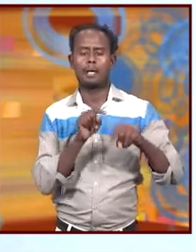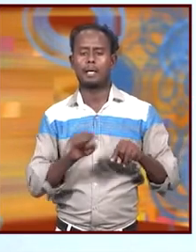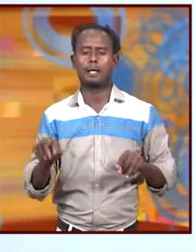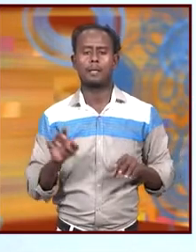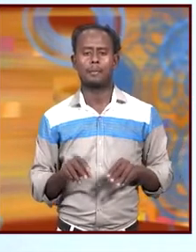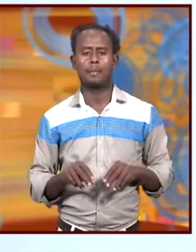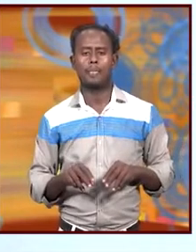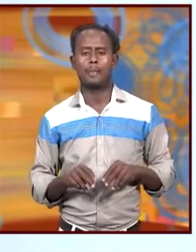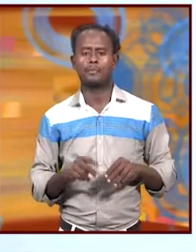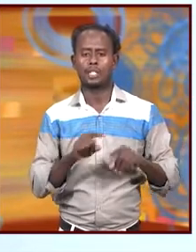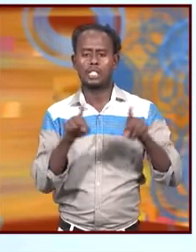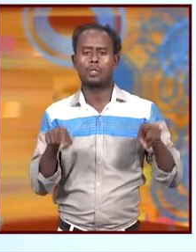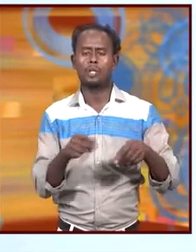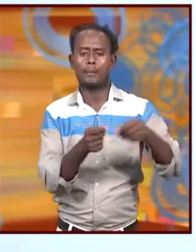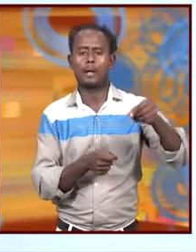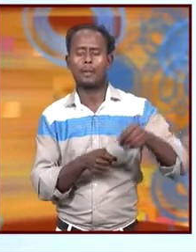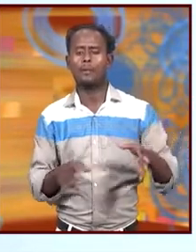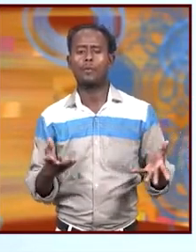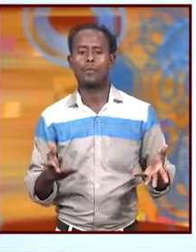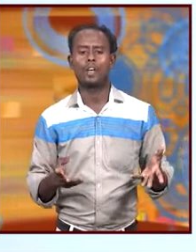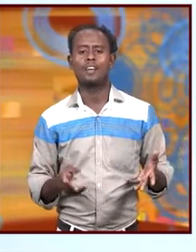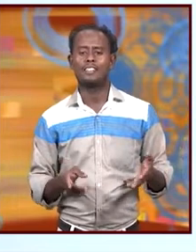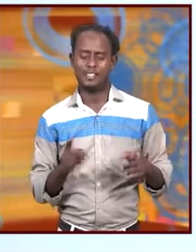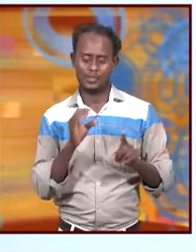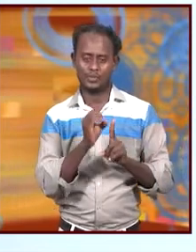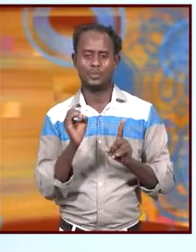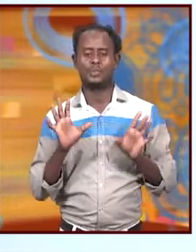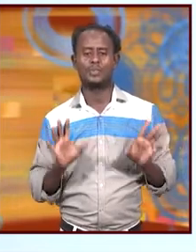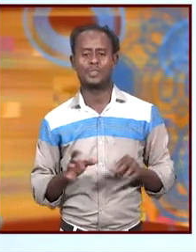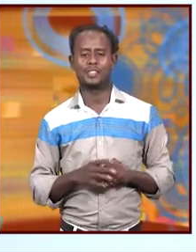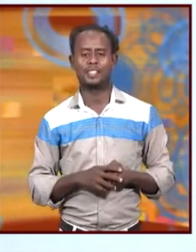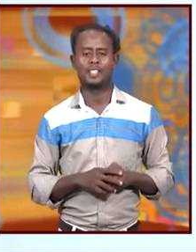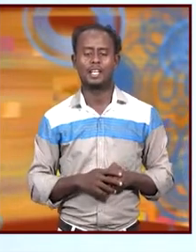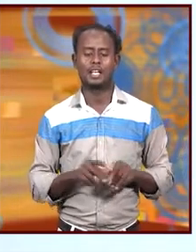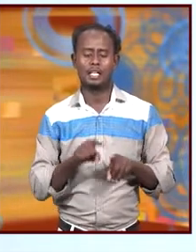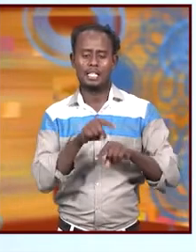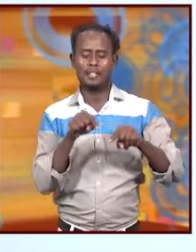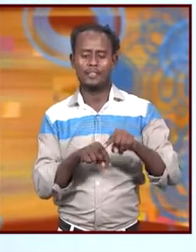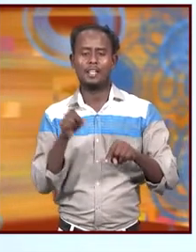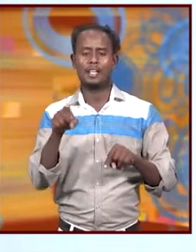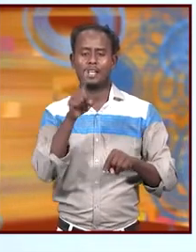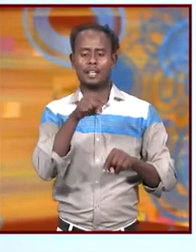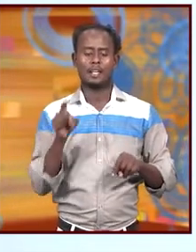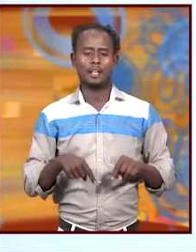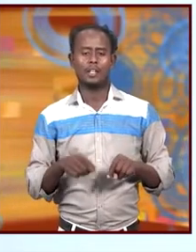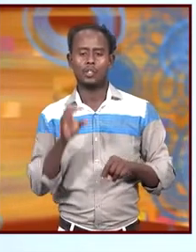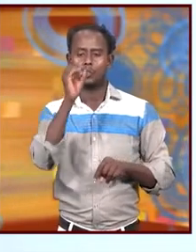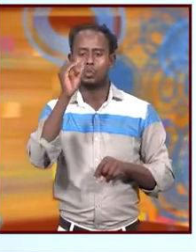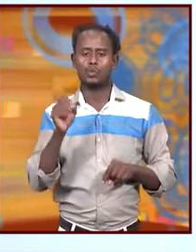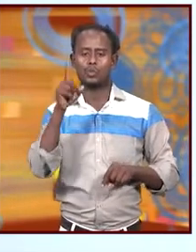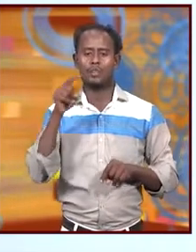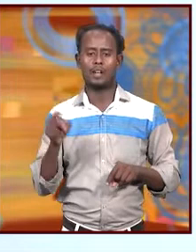பை சதுரத்தினுடைய பரப்பளவு 100. ஆக நமக்கு